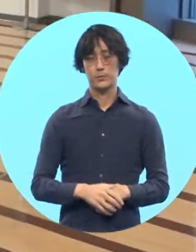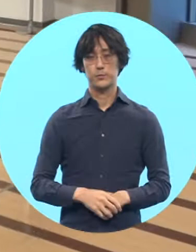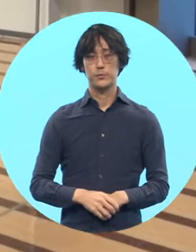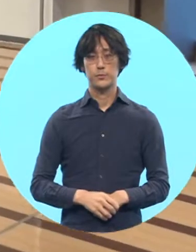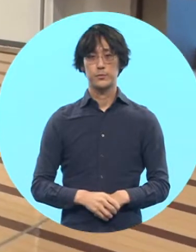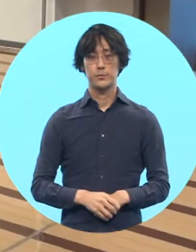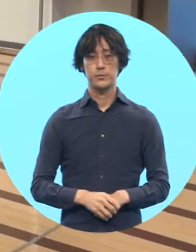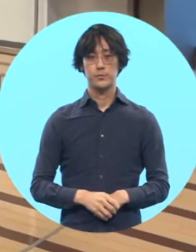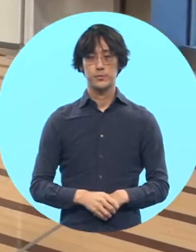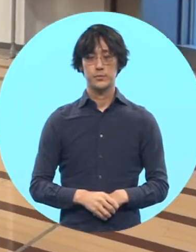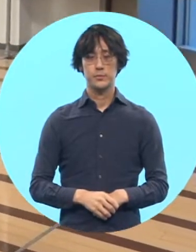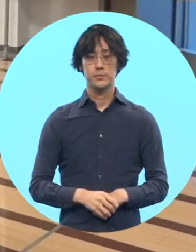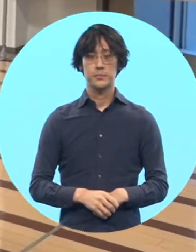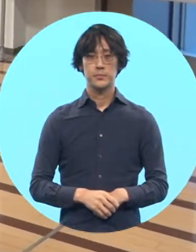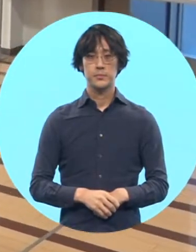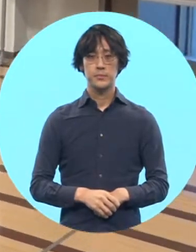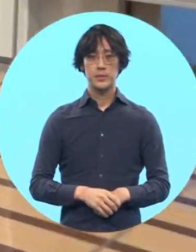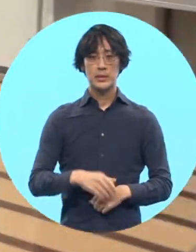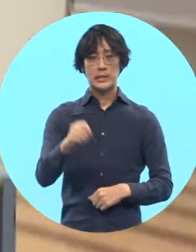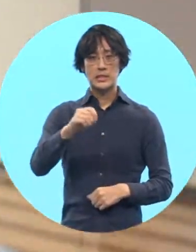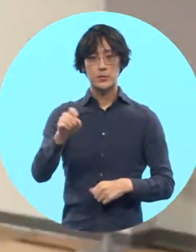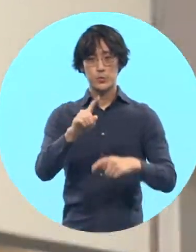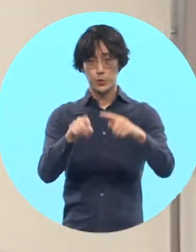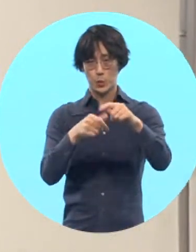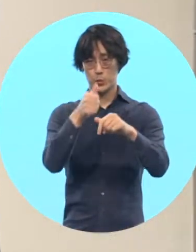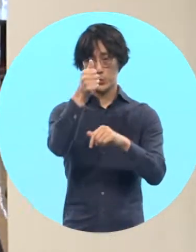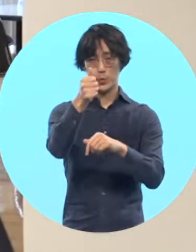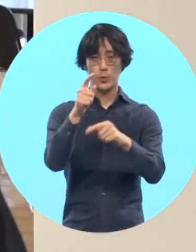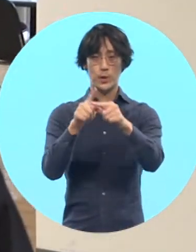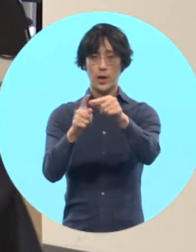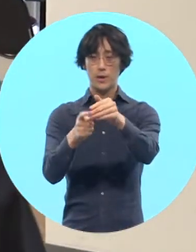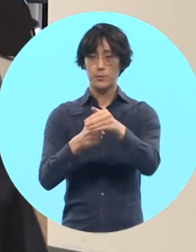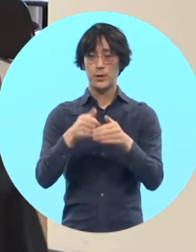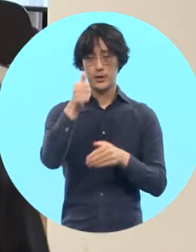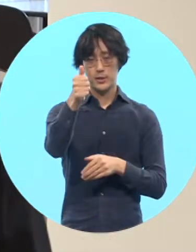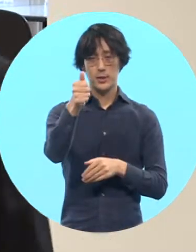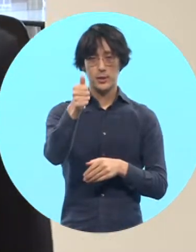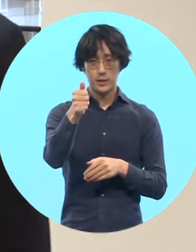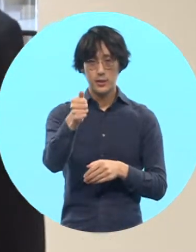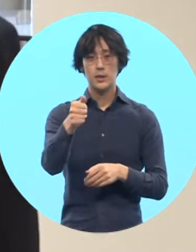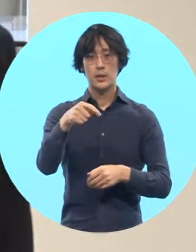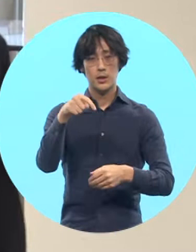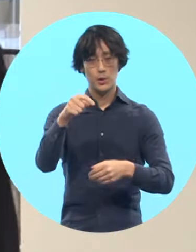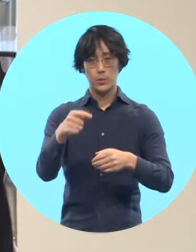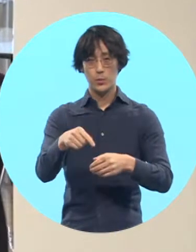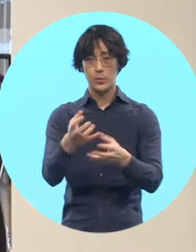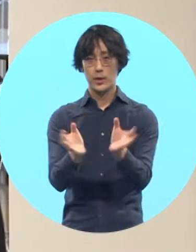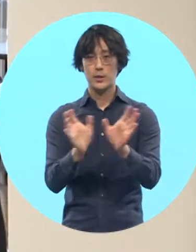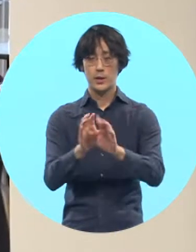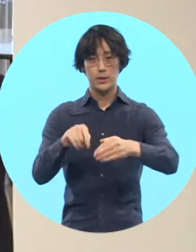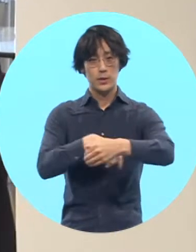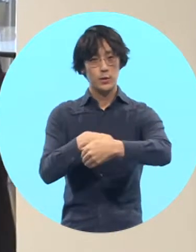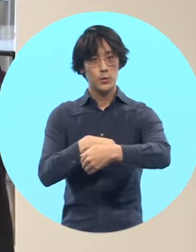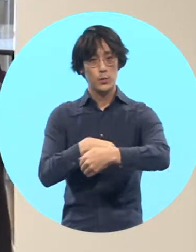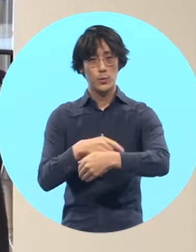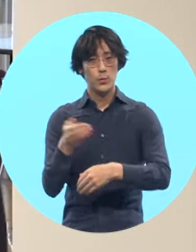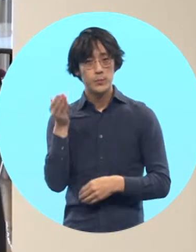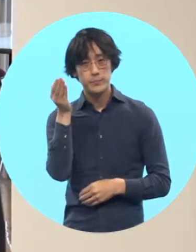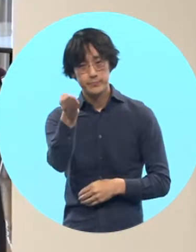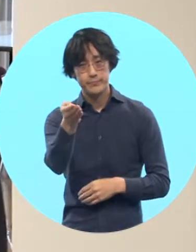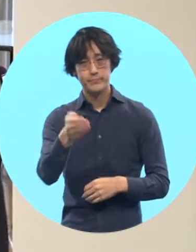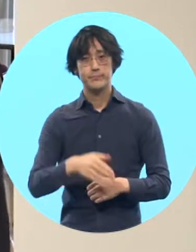こんにちは。 事務局長の中村さんに金沢国際交流財団について伺います。